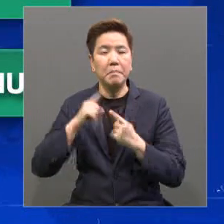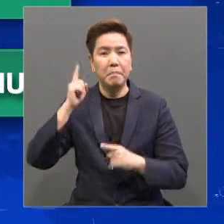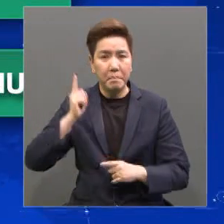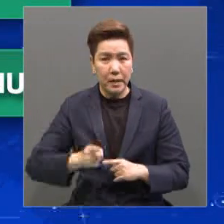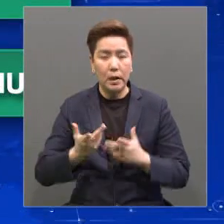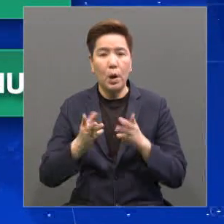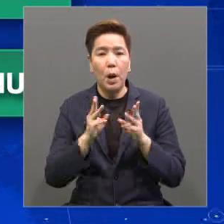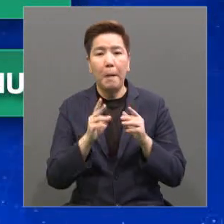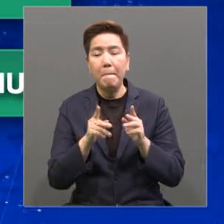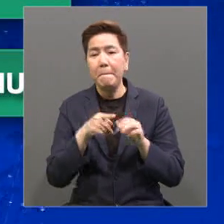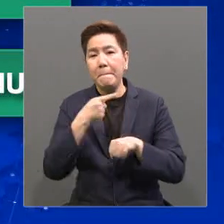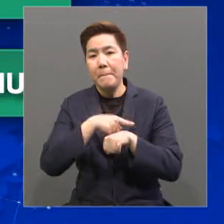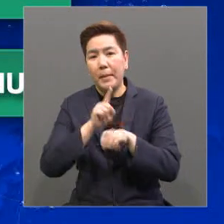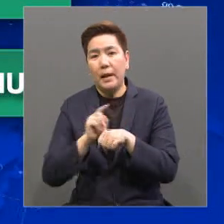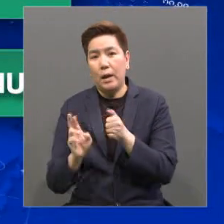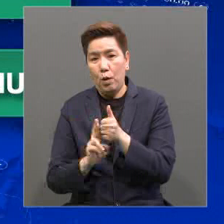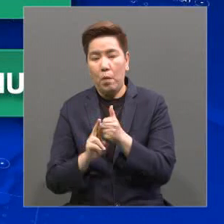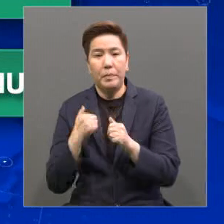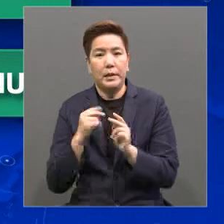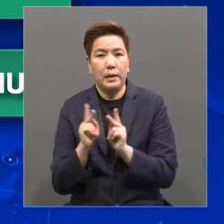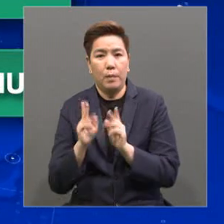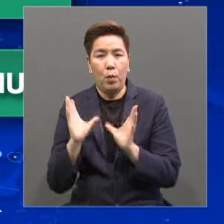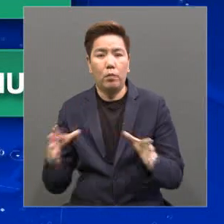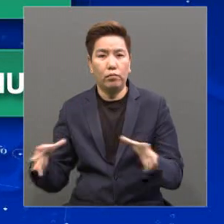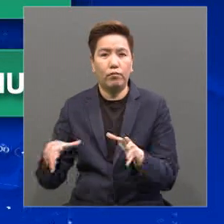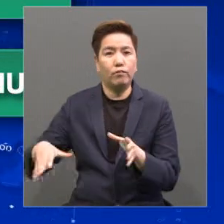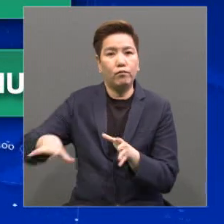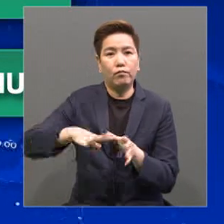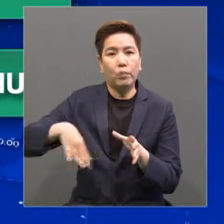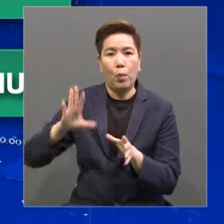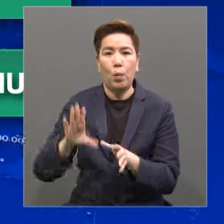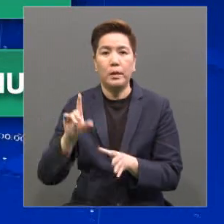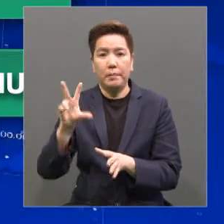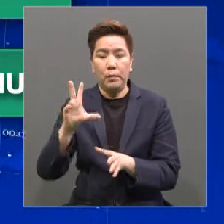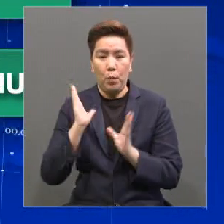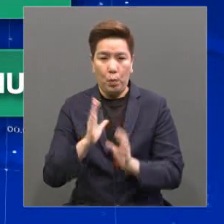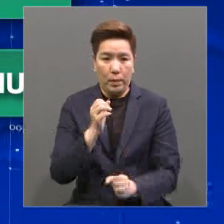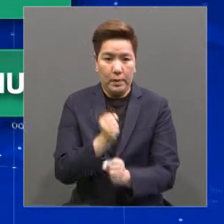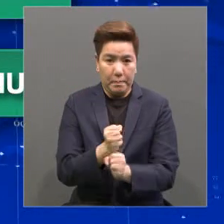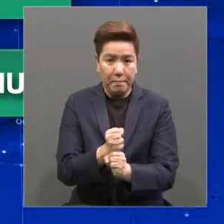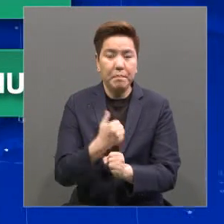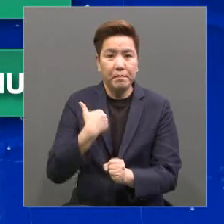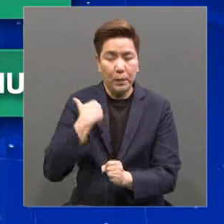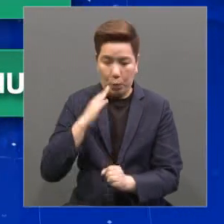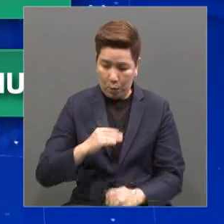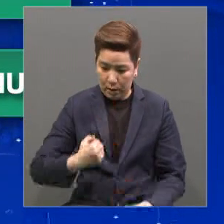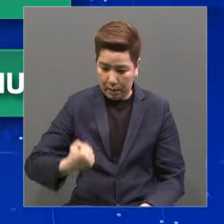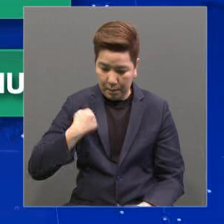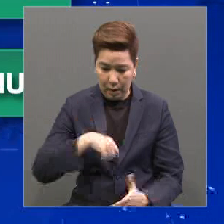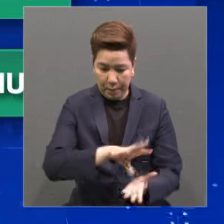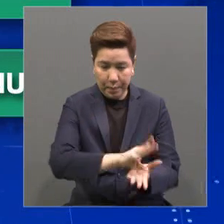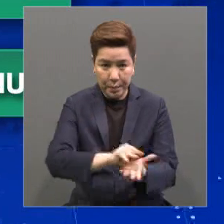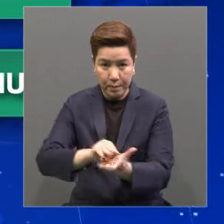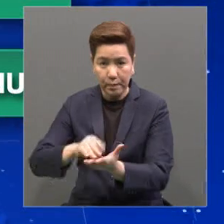เป็นรองประธานกรรมการแล้วก็จะมีกรรมการจำนว 23คนมีเจ้าหน้าที่และผู้มีอำนาจรวบ